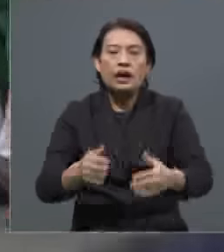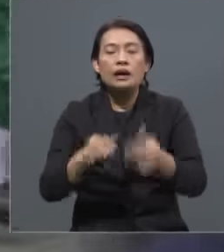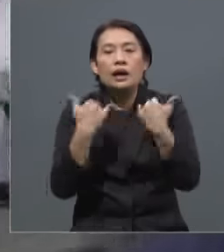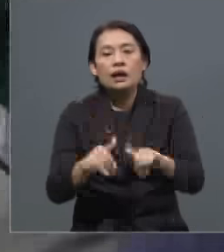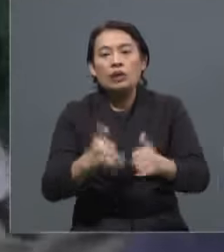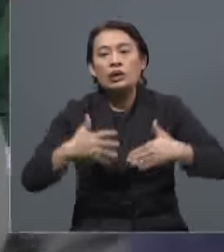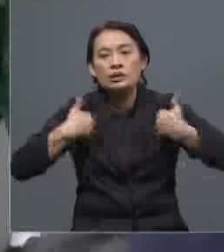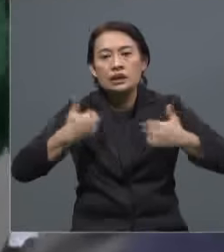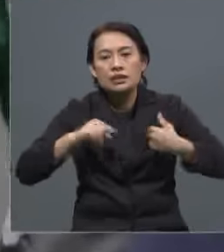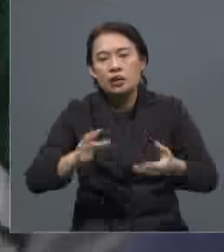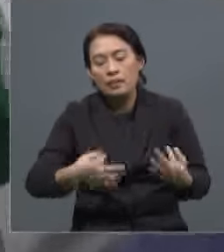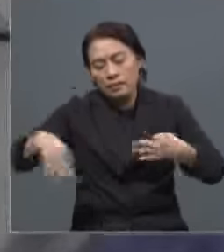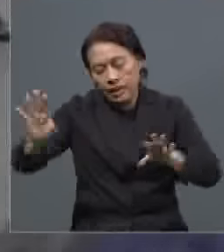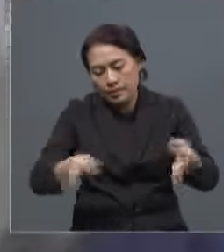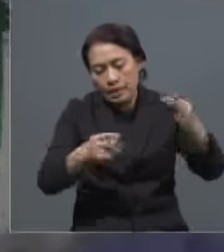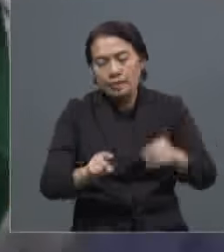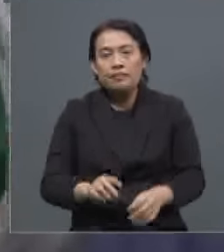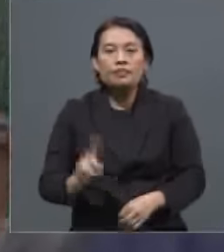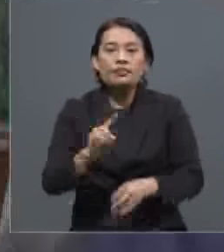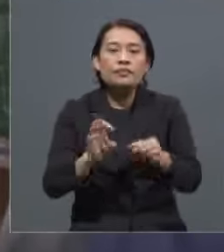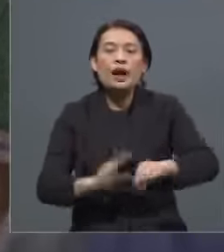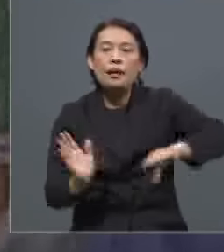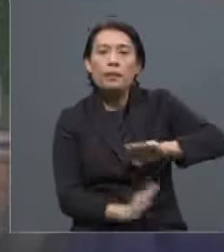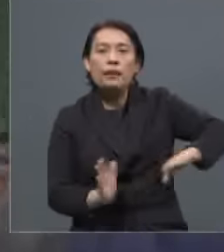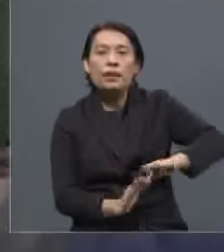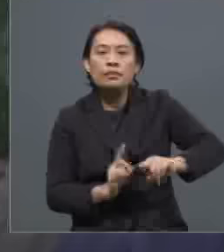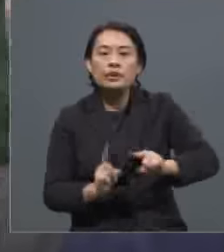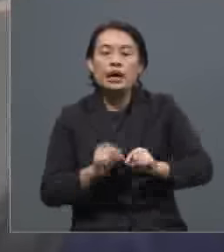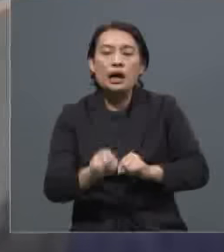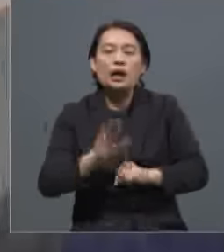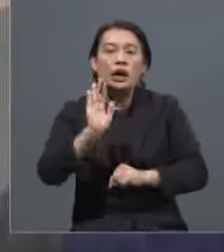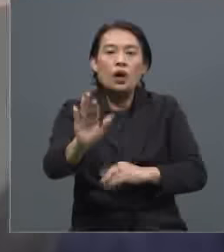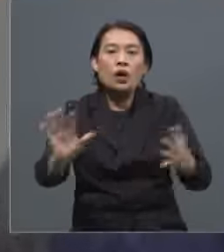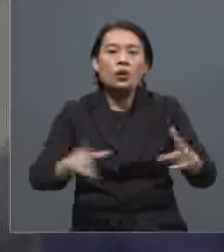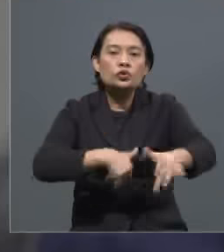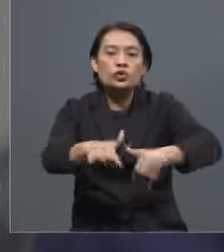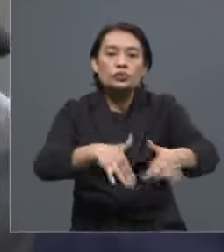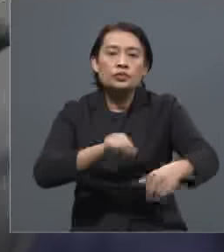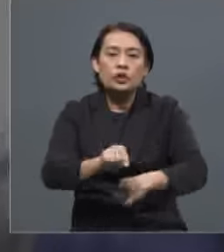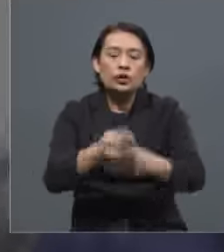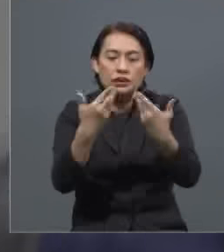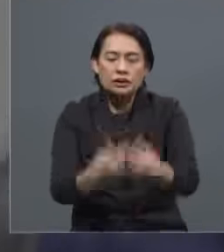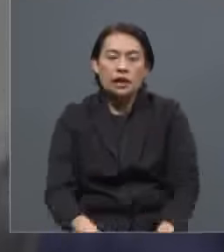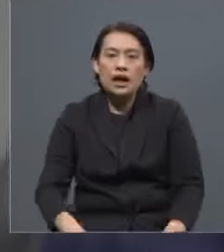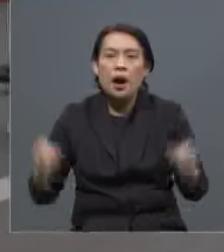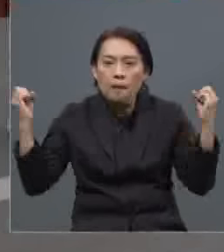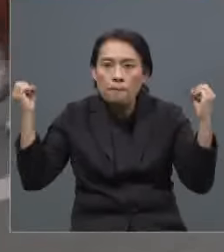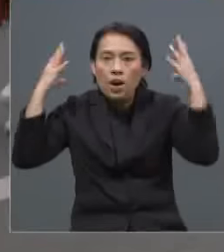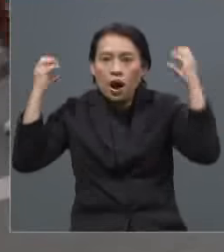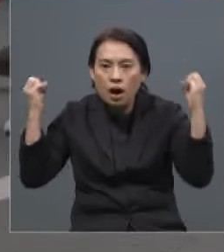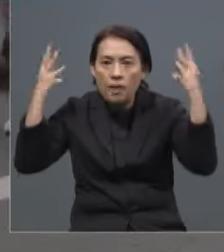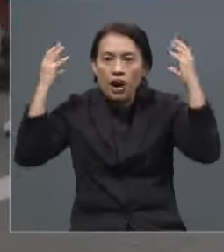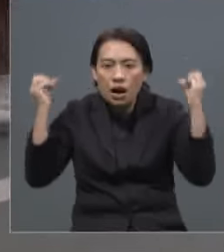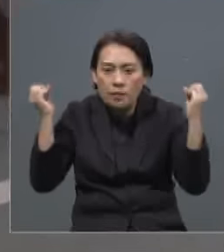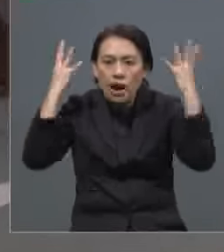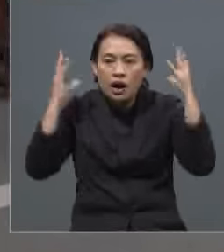ตรีก็บรรเลงเพลงทั้งกลองยาวกลองชุดยกทับเครื่องดนตรีพื้นบ้านมาเพียบส่วนเครื่องเสียงลำโพงก็เปิดเพลงจังหวัดโจโ